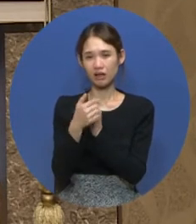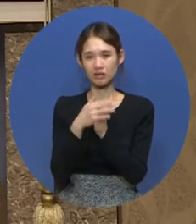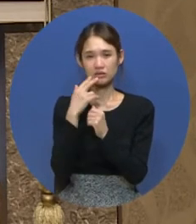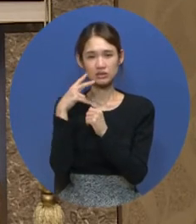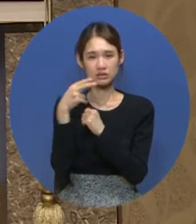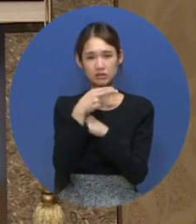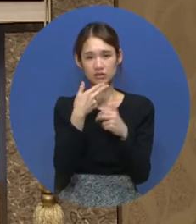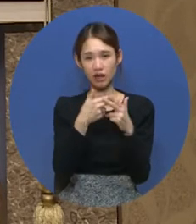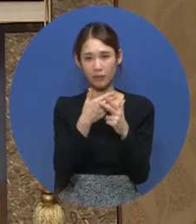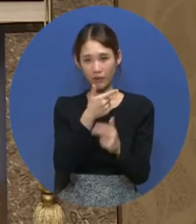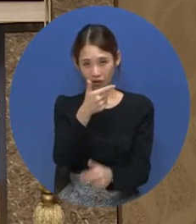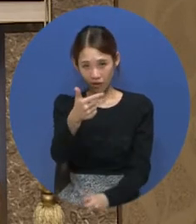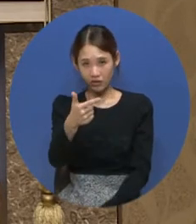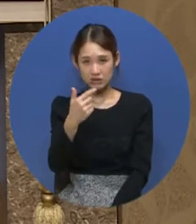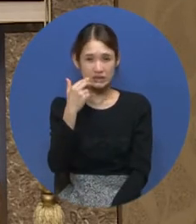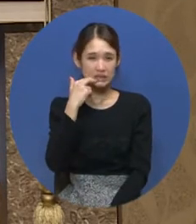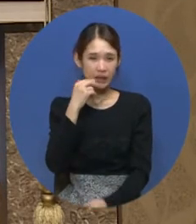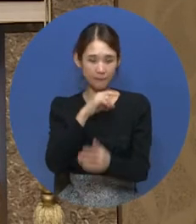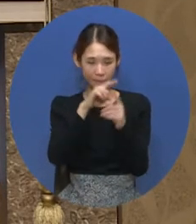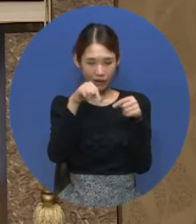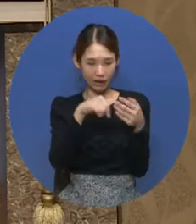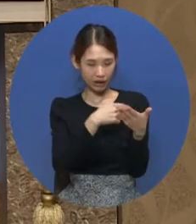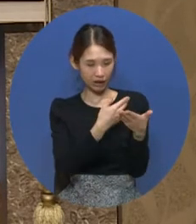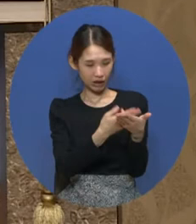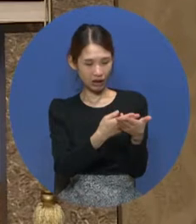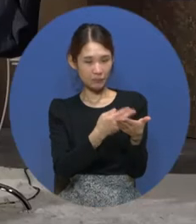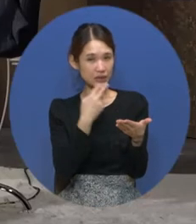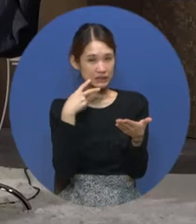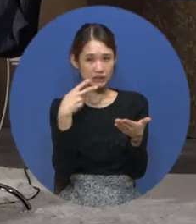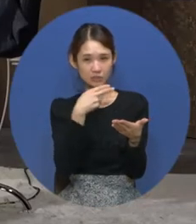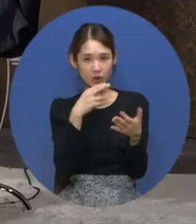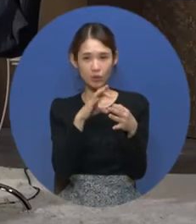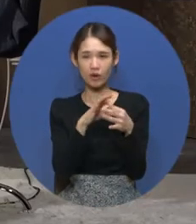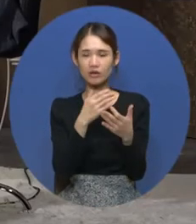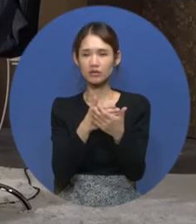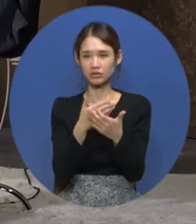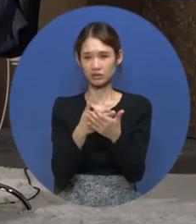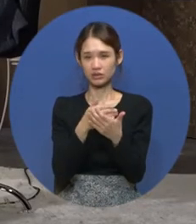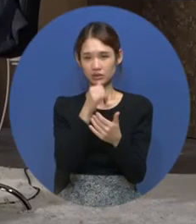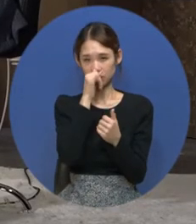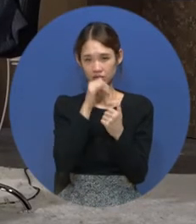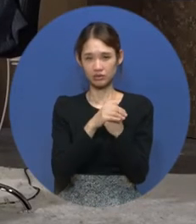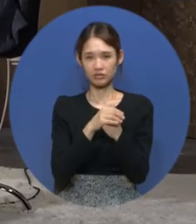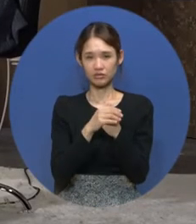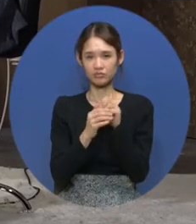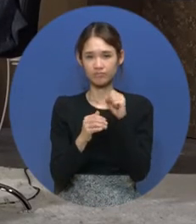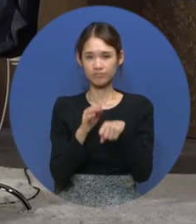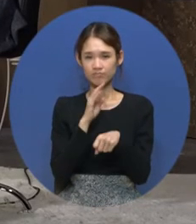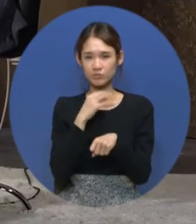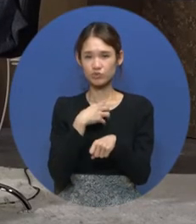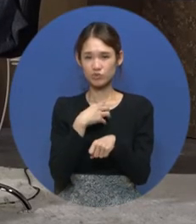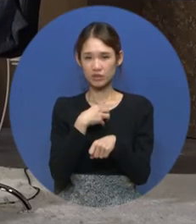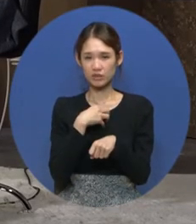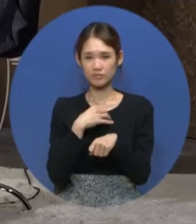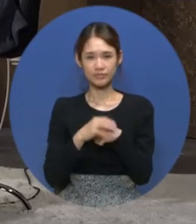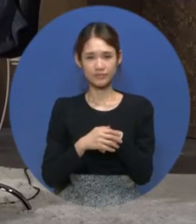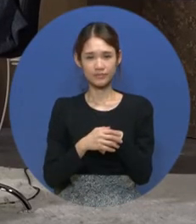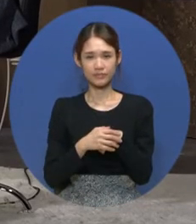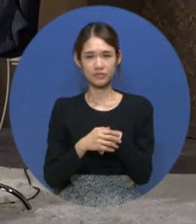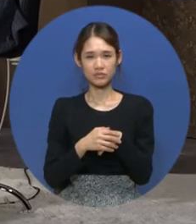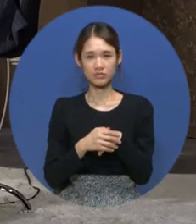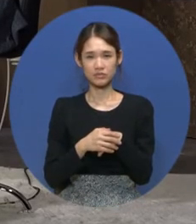크고 하다못해 담뱃갑에 도 흡연에 대한 부분이 나와 있잖아요 그런 것이 나와 있고 새벽에 회원 쌍액 그렇죠